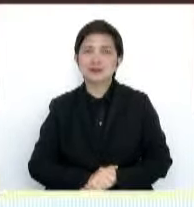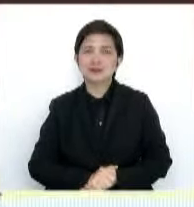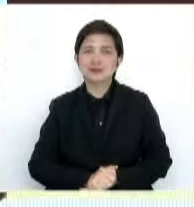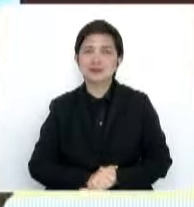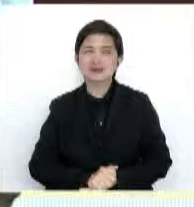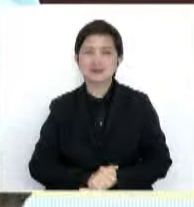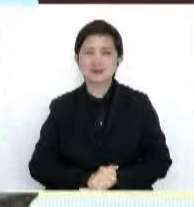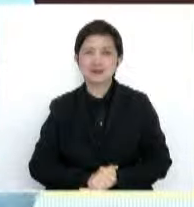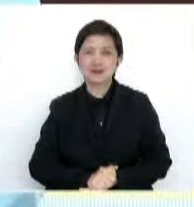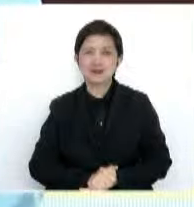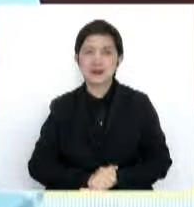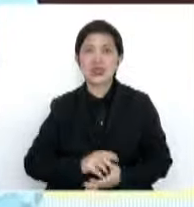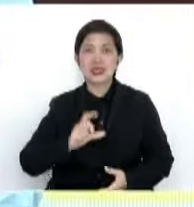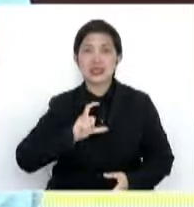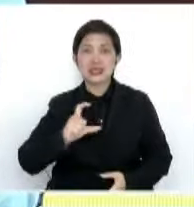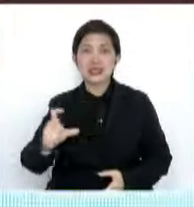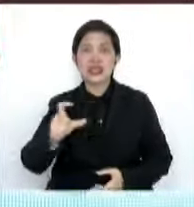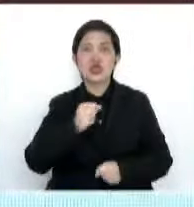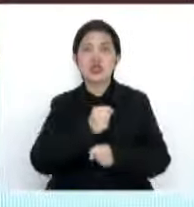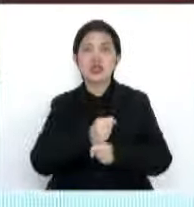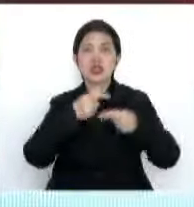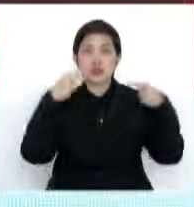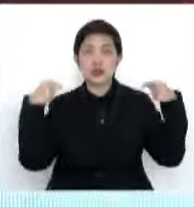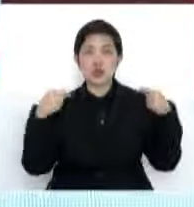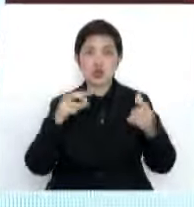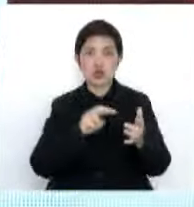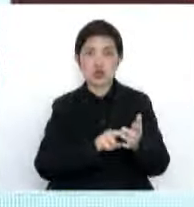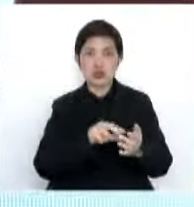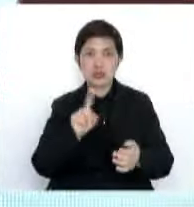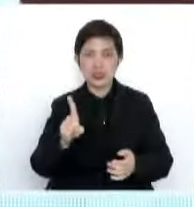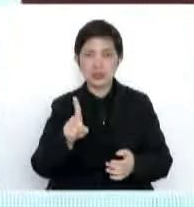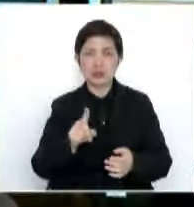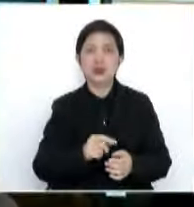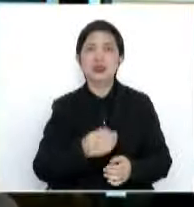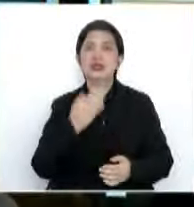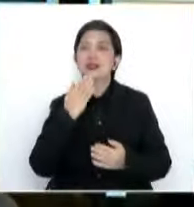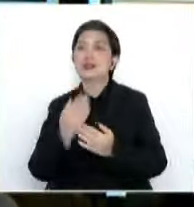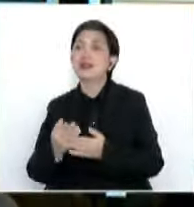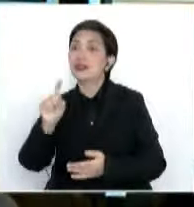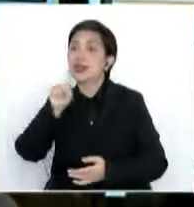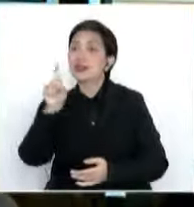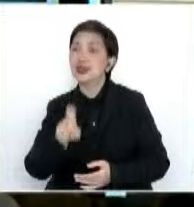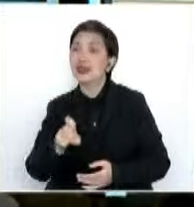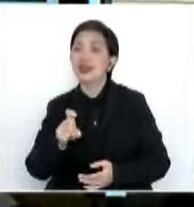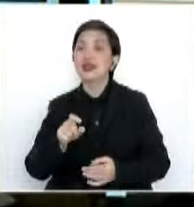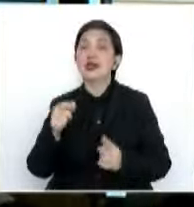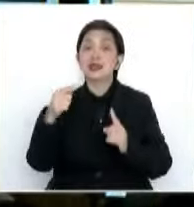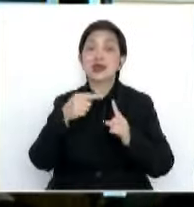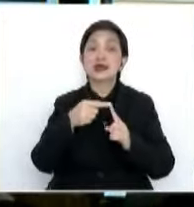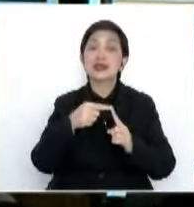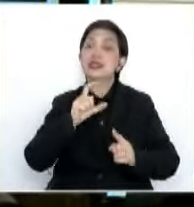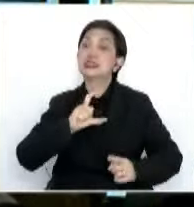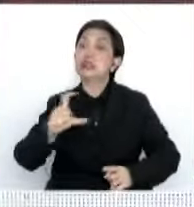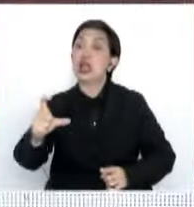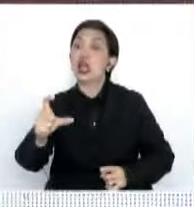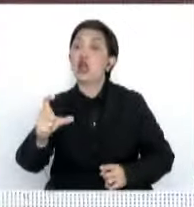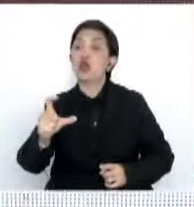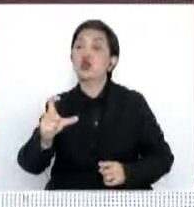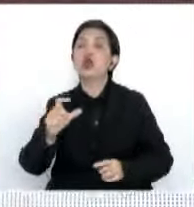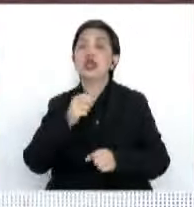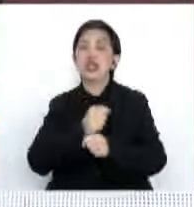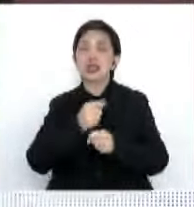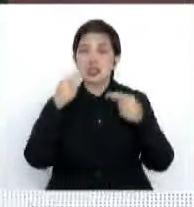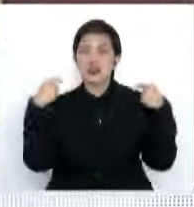2 calon gubernur nomor urut 1 bertanya ke Pasangan calon nomor urut 2 baik eh